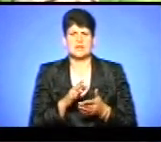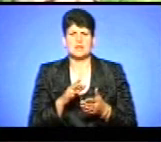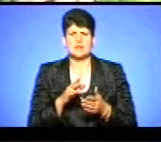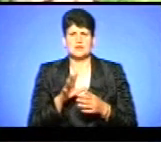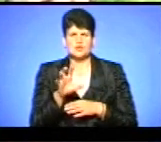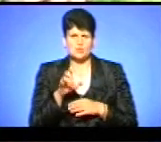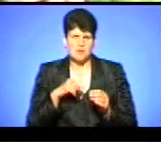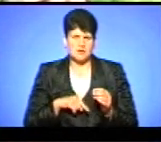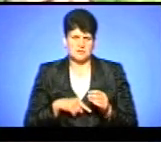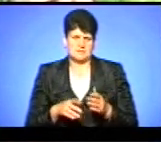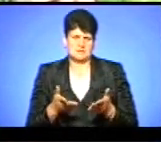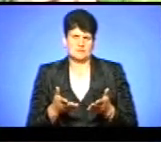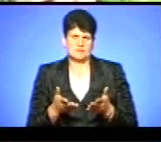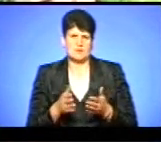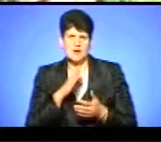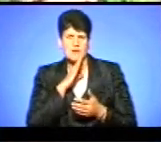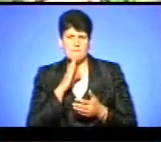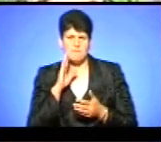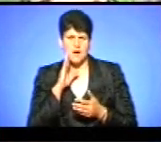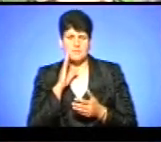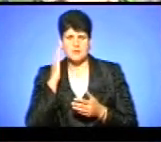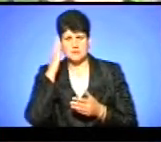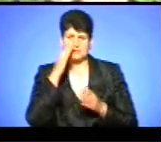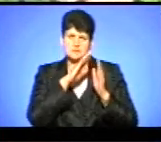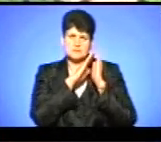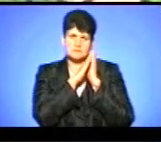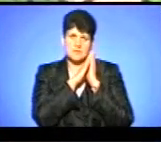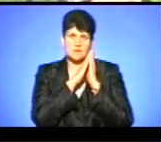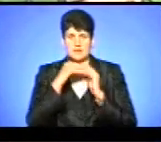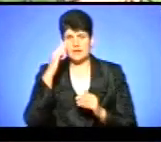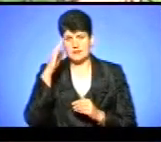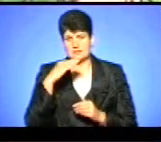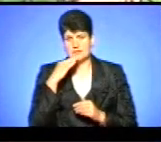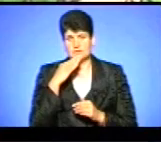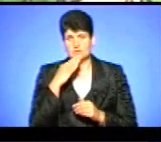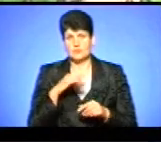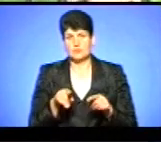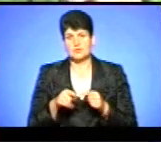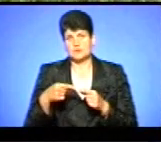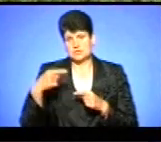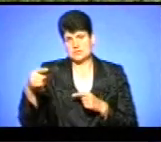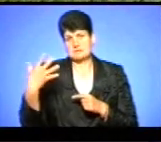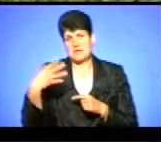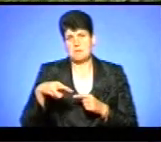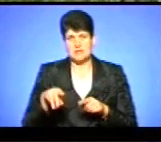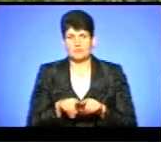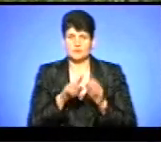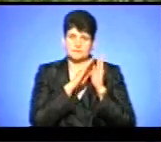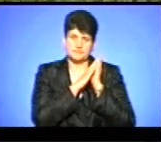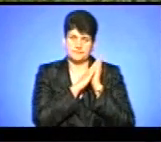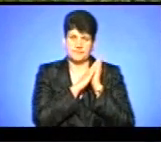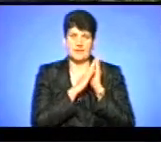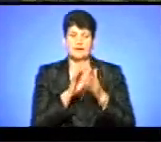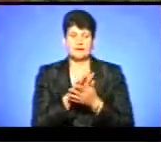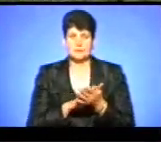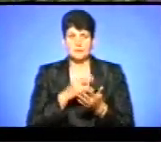Ну хіба так можна? А мама в глибокому сні, а тато за метрів 5 теж в глибокому сні. Далі жінку з дитиною